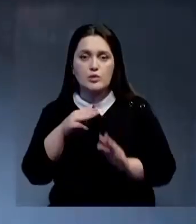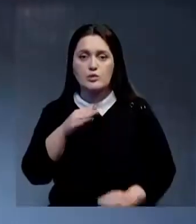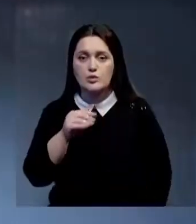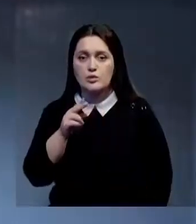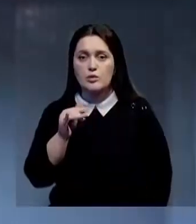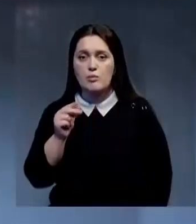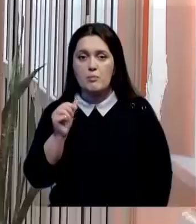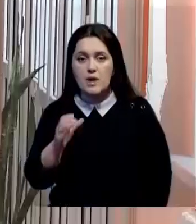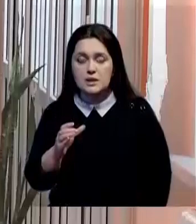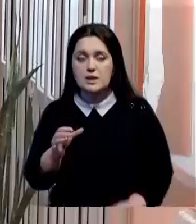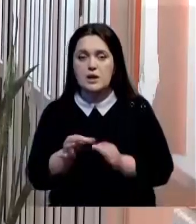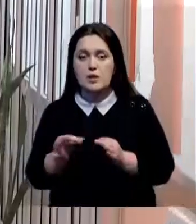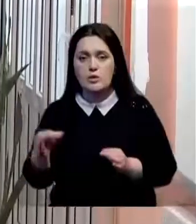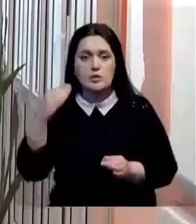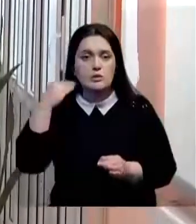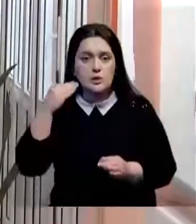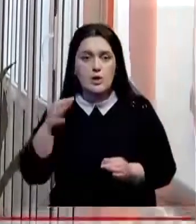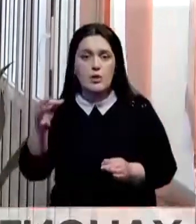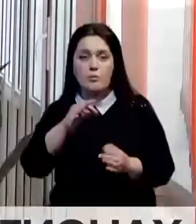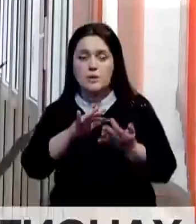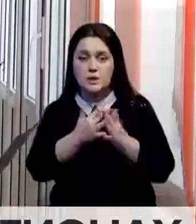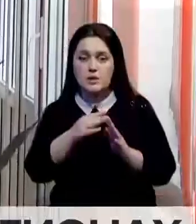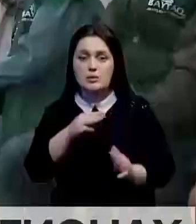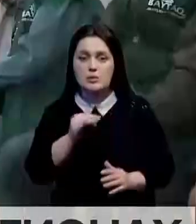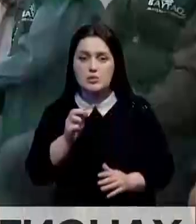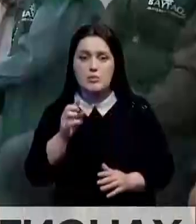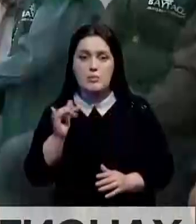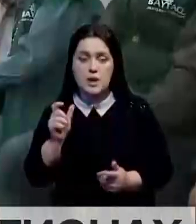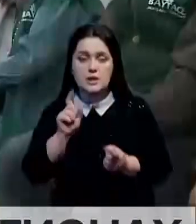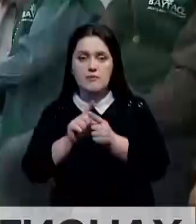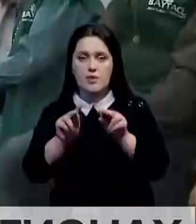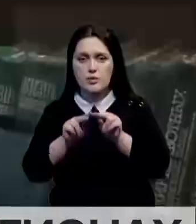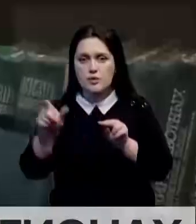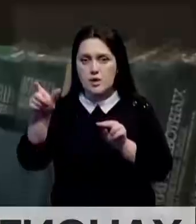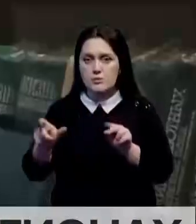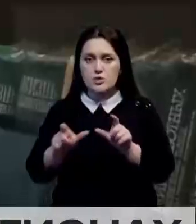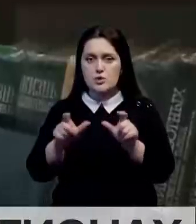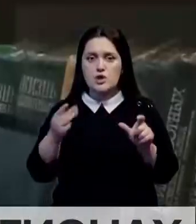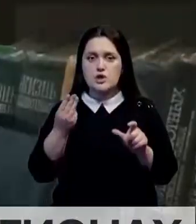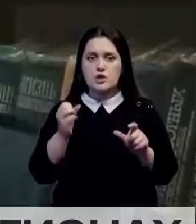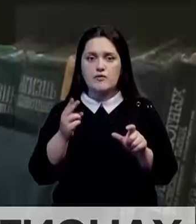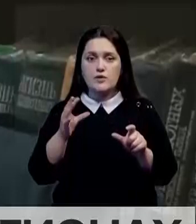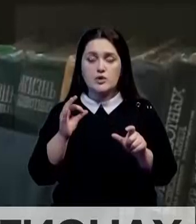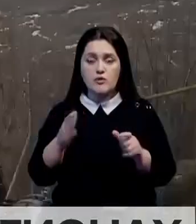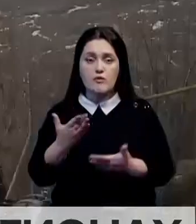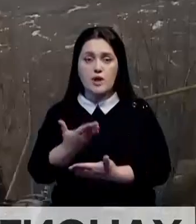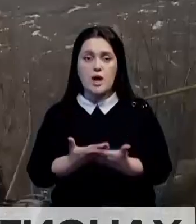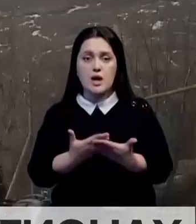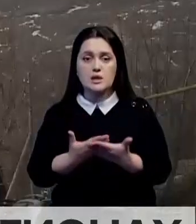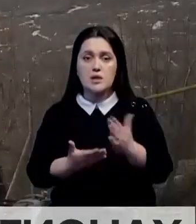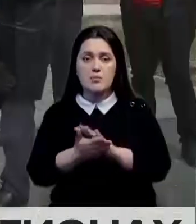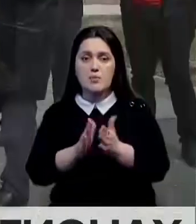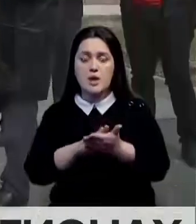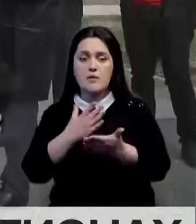Тюлькубасского района Туркестанской области. В селе Тюлькубас они встретились с педагогами школы имени Шевцова, где разъяснили основные положения